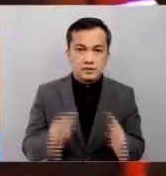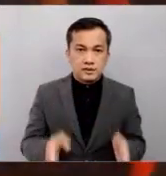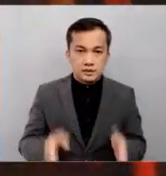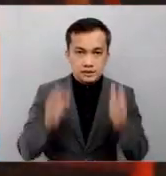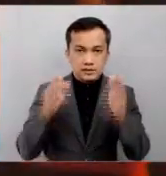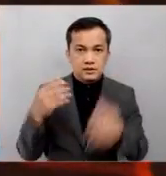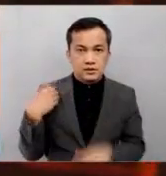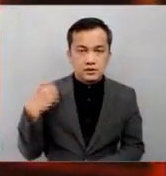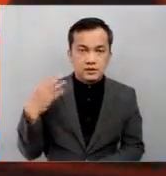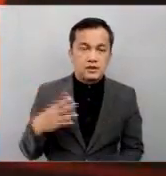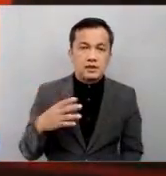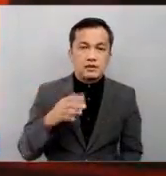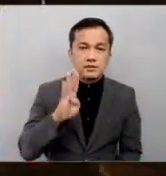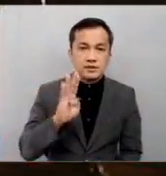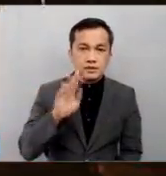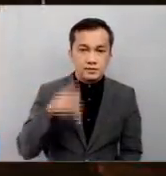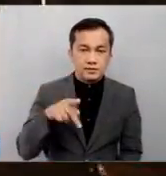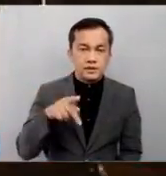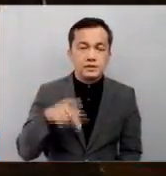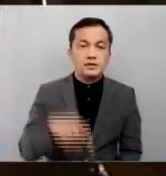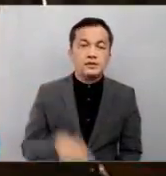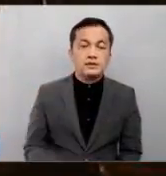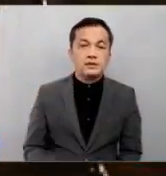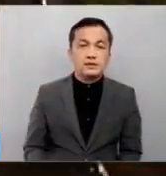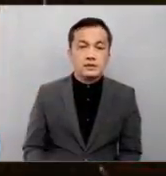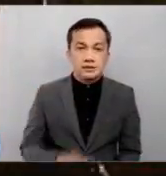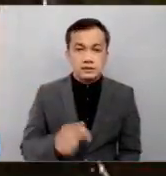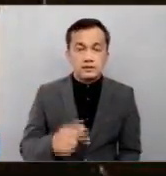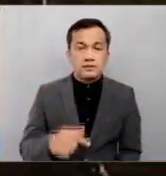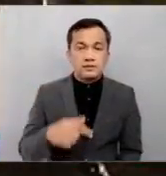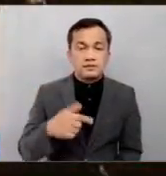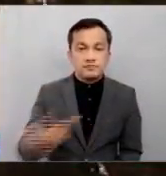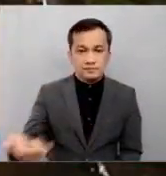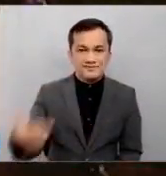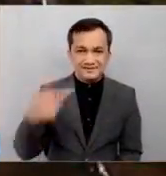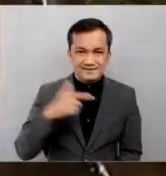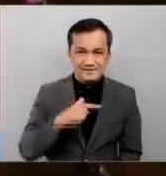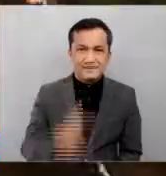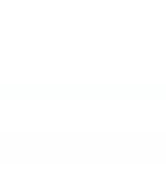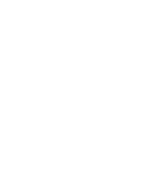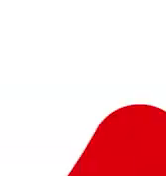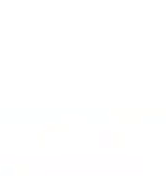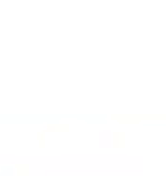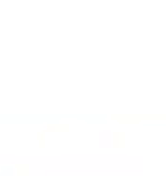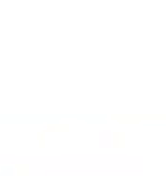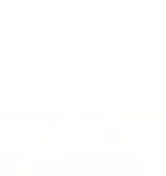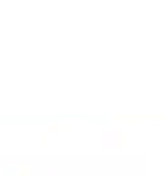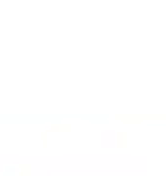Nagbabalita mula sa frontline, Lynn Olavario, News 5.